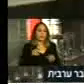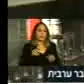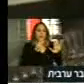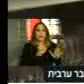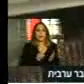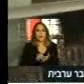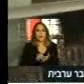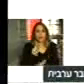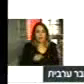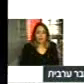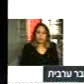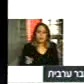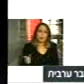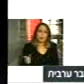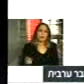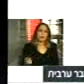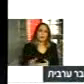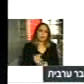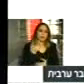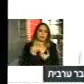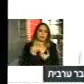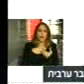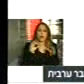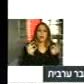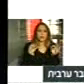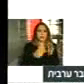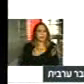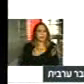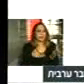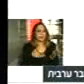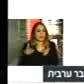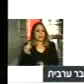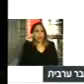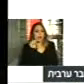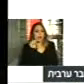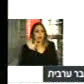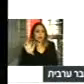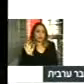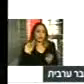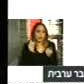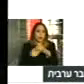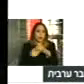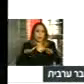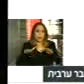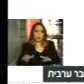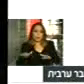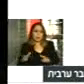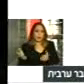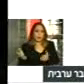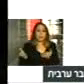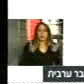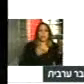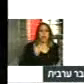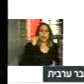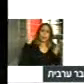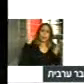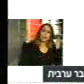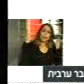הרגיש חוסר שייכות. מצד אחד הוא היה לבן מדי בשביל להיות מוסלמי בארצות הברית, ומן הצד השני האמריקאים תקפו אותו על המוסלמיות